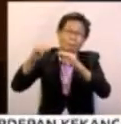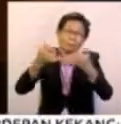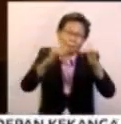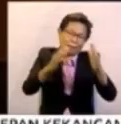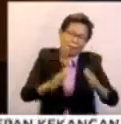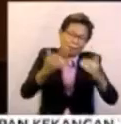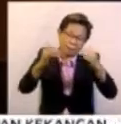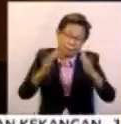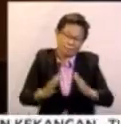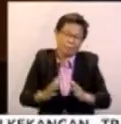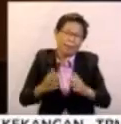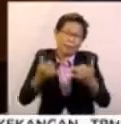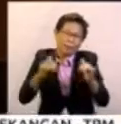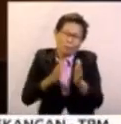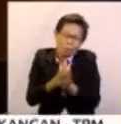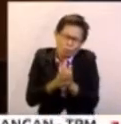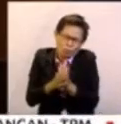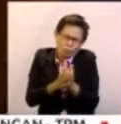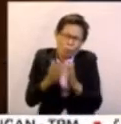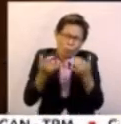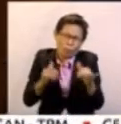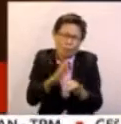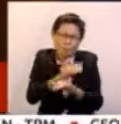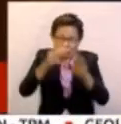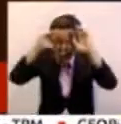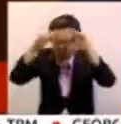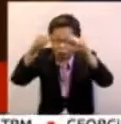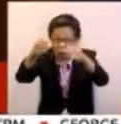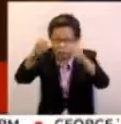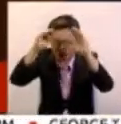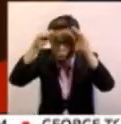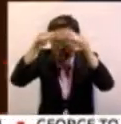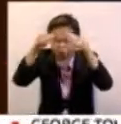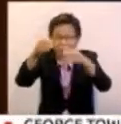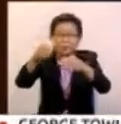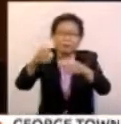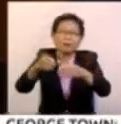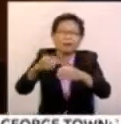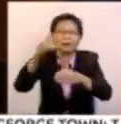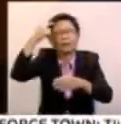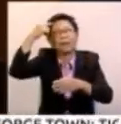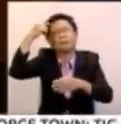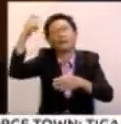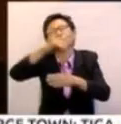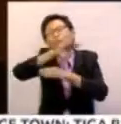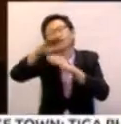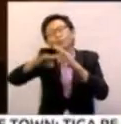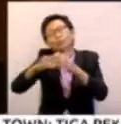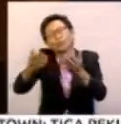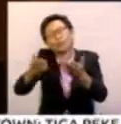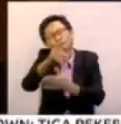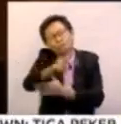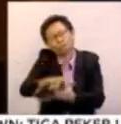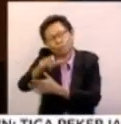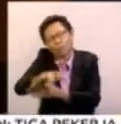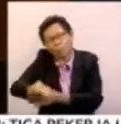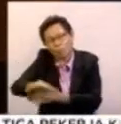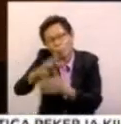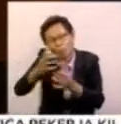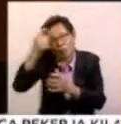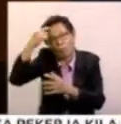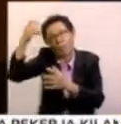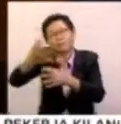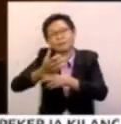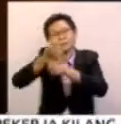dengan bersungguh-sungguh, fokus kepada apa yang mereka impikan. Semua orang impikan untuk berjaya, semua orang impikan